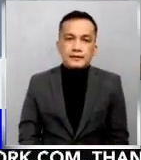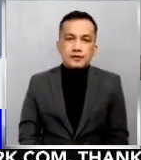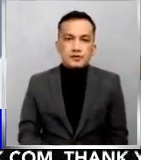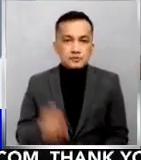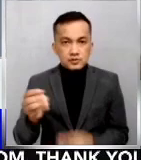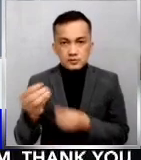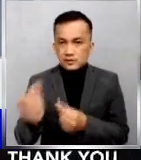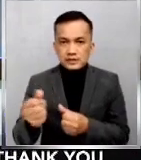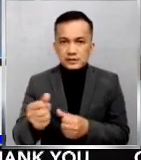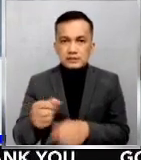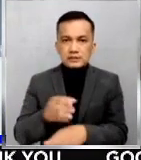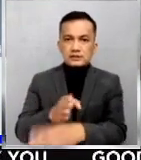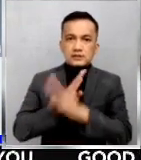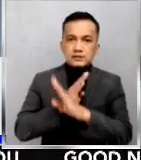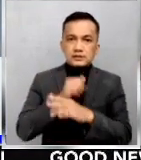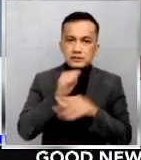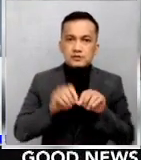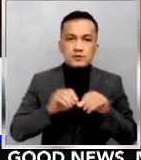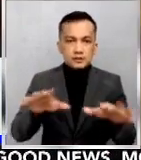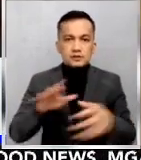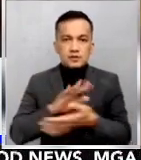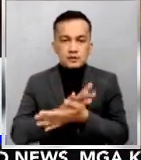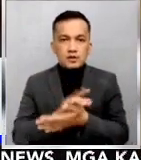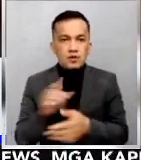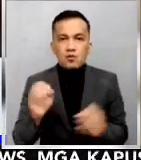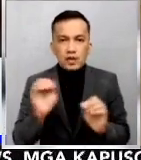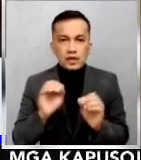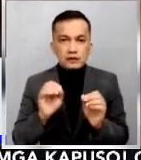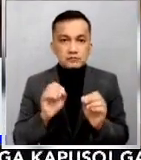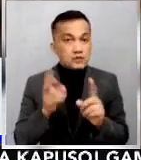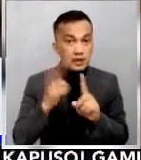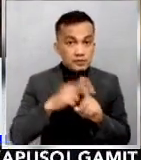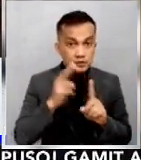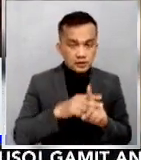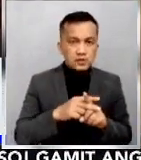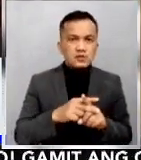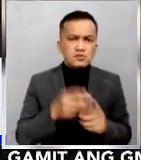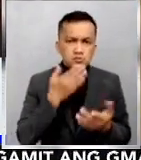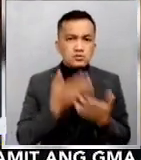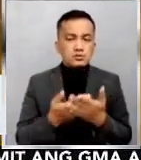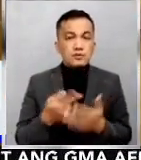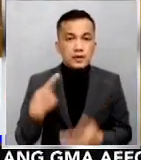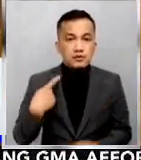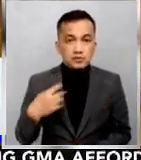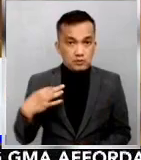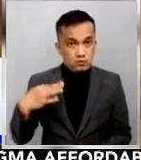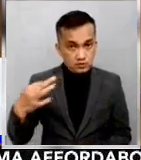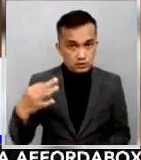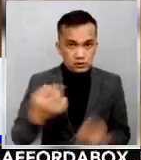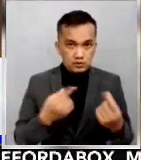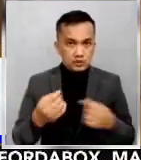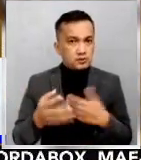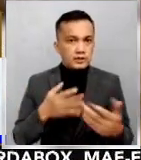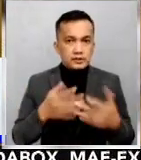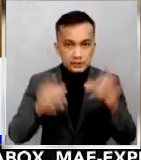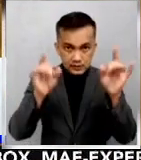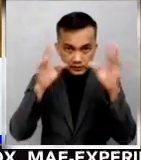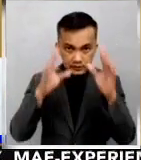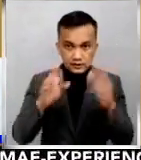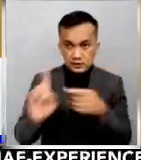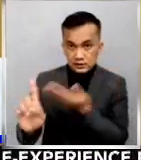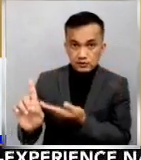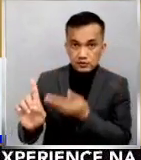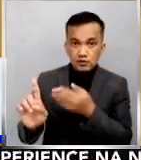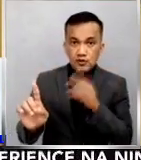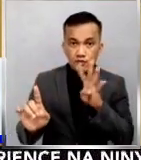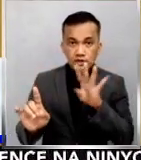COVID. Wala raw masyadong nag-a-apply pero buti na lang may nagbo-voluntaryo na gawin ito kahit delikado. Isa rito ang 48 anyos na si Mang Boy.